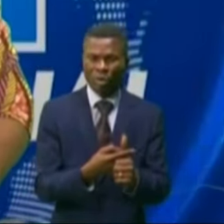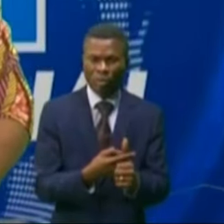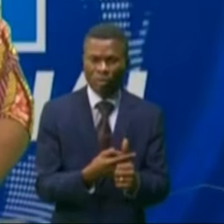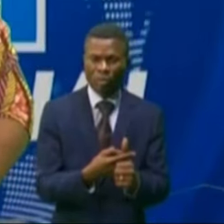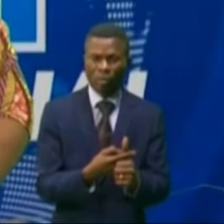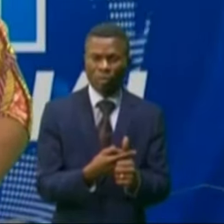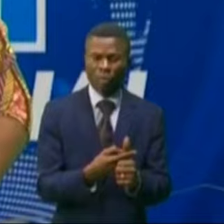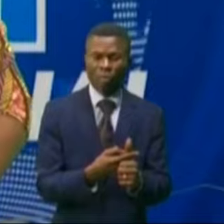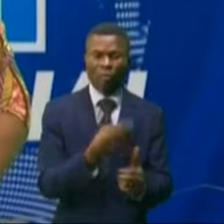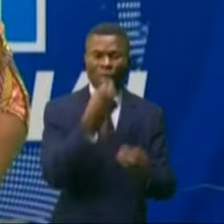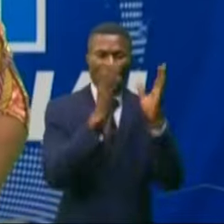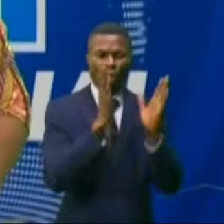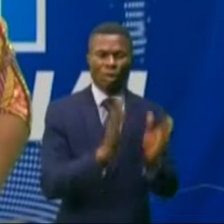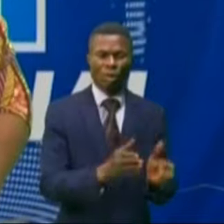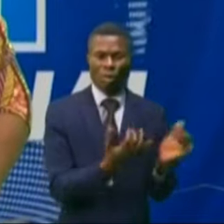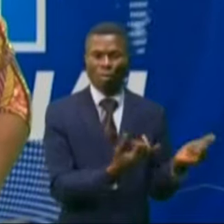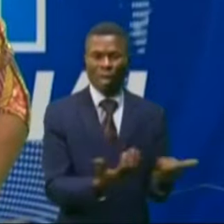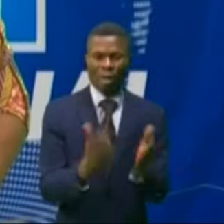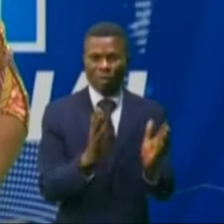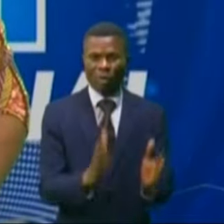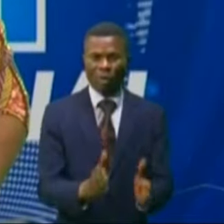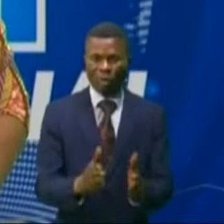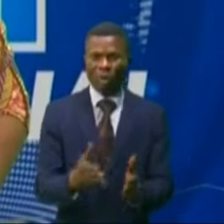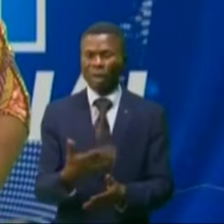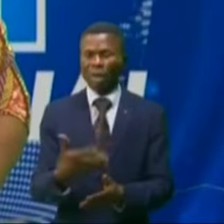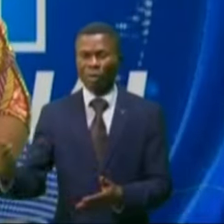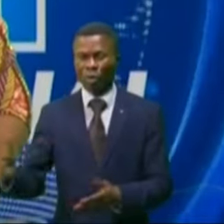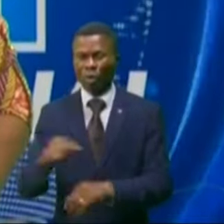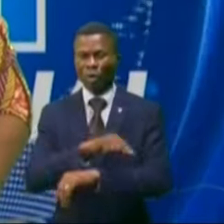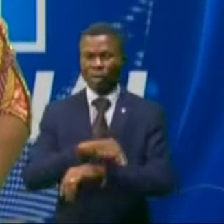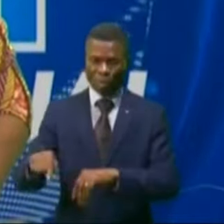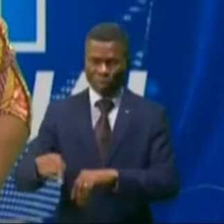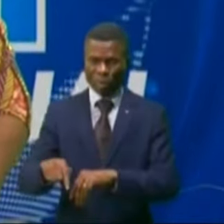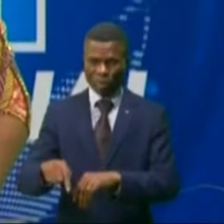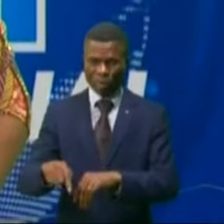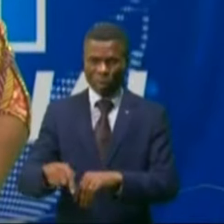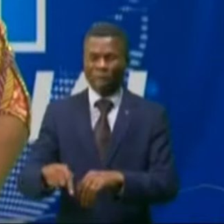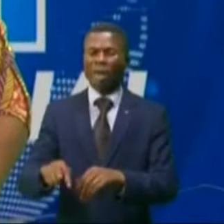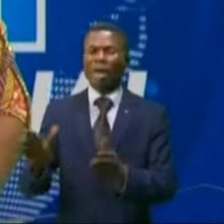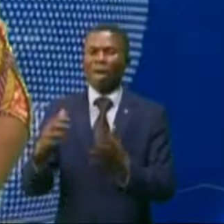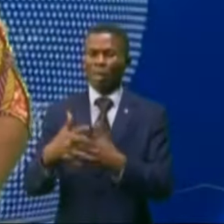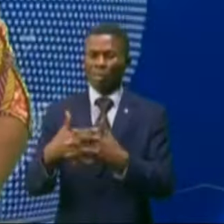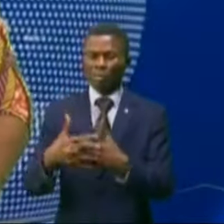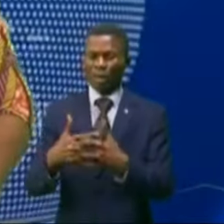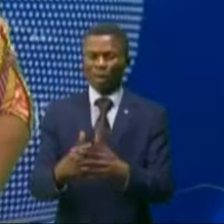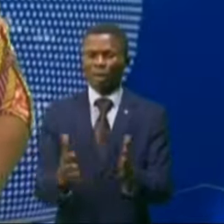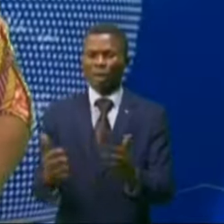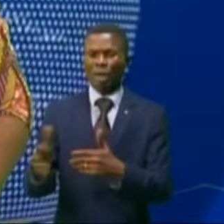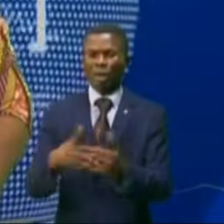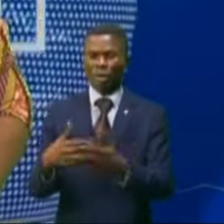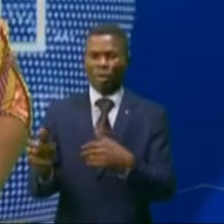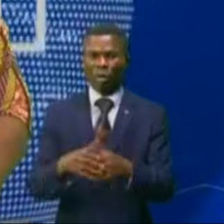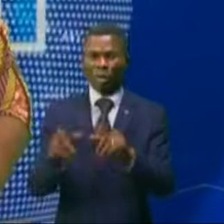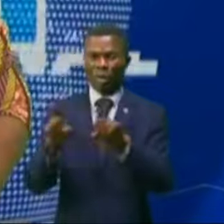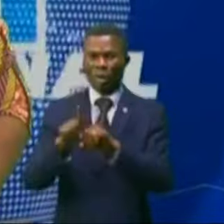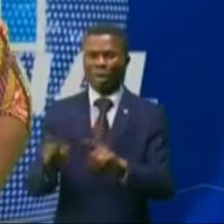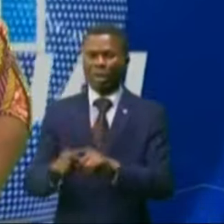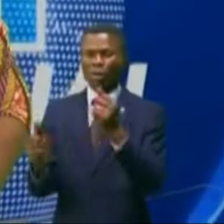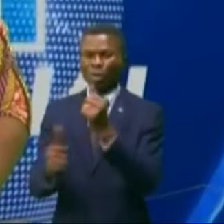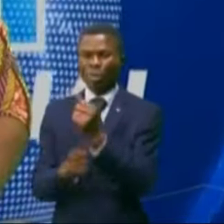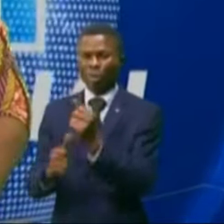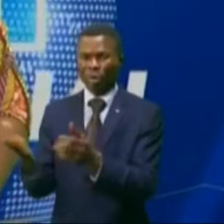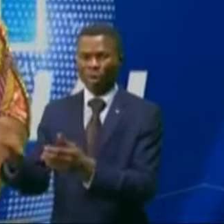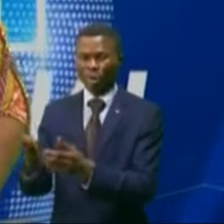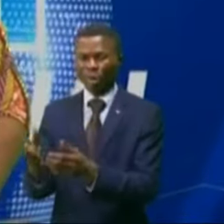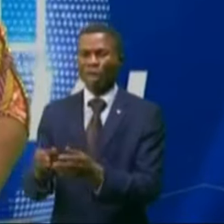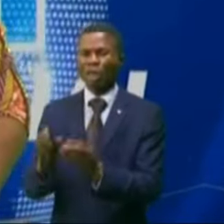des consommables informatiques, des fournitures, des bureaux, des imprimés ordinaires, des consommables pour le